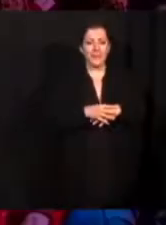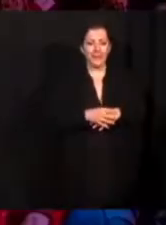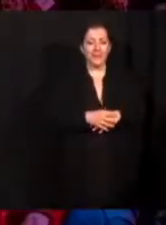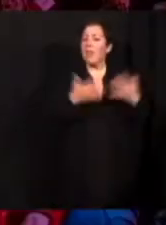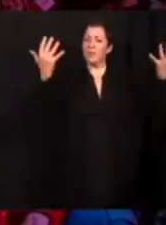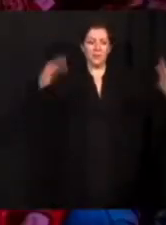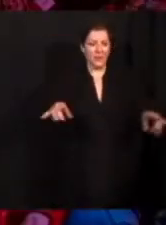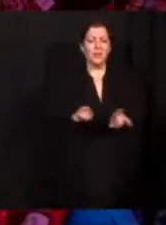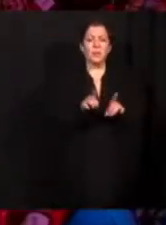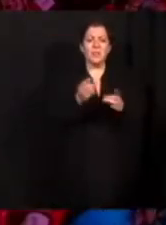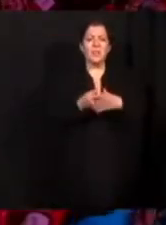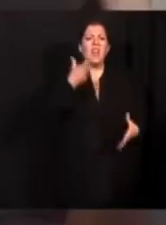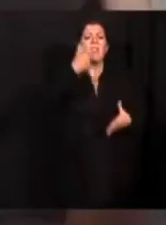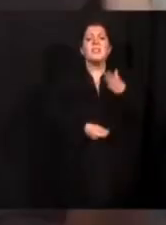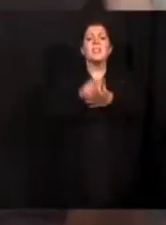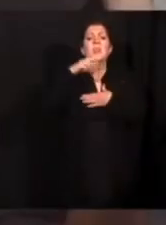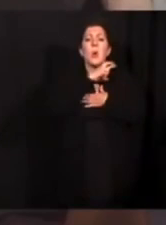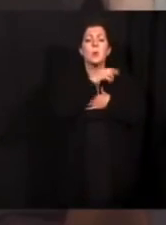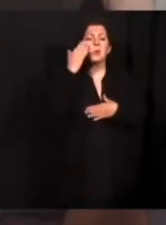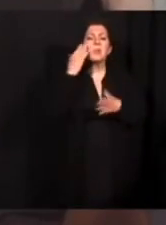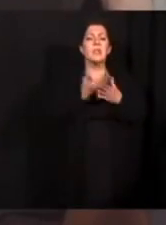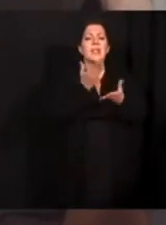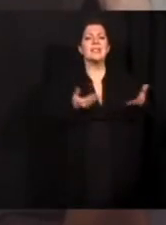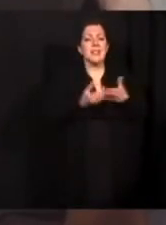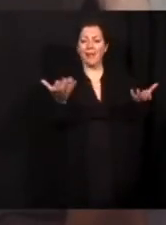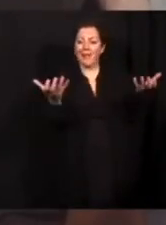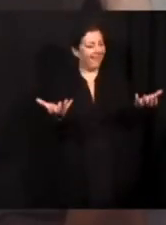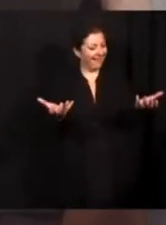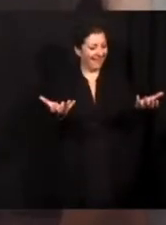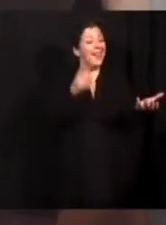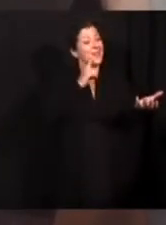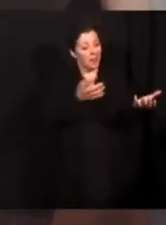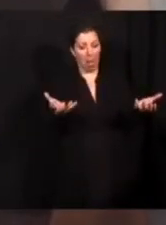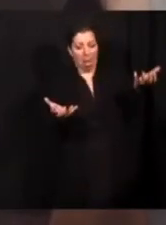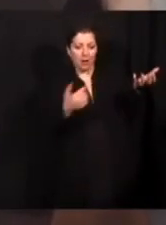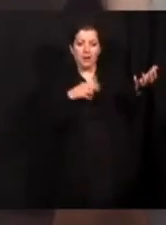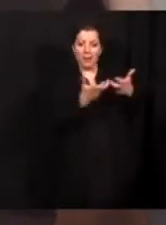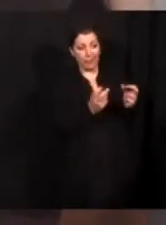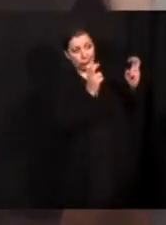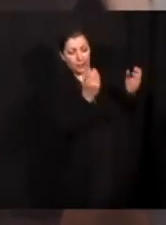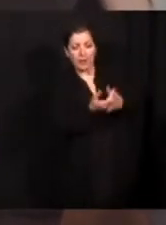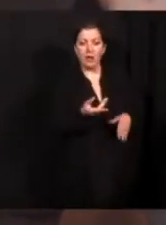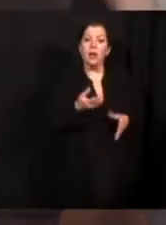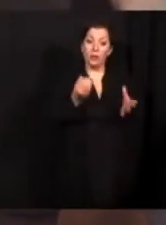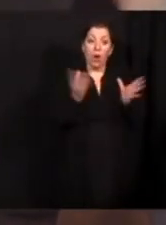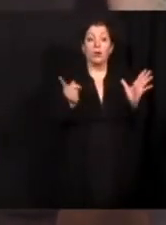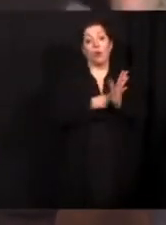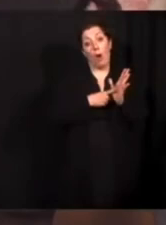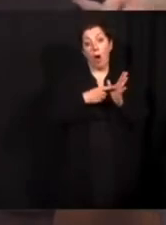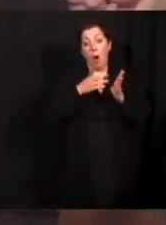Fini aussi la taxe rose, ce système qui fait payer plus cher un même produit aux femmes. C'est aussi ça, le droit au bonheur et aux jours heureux.